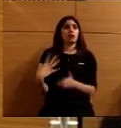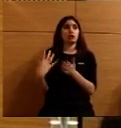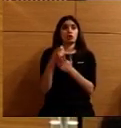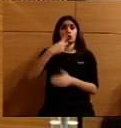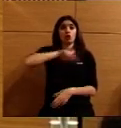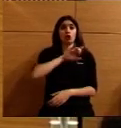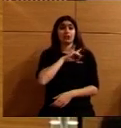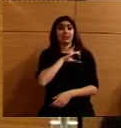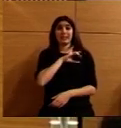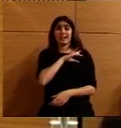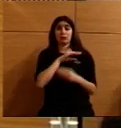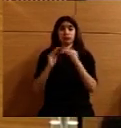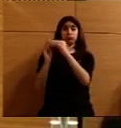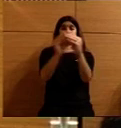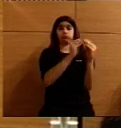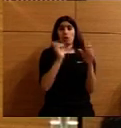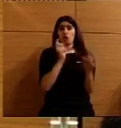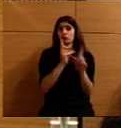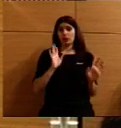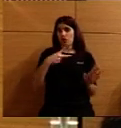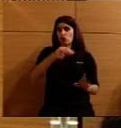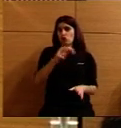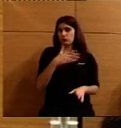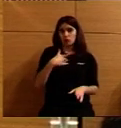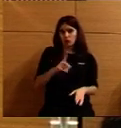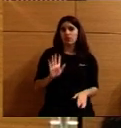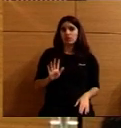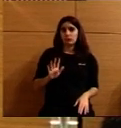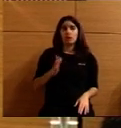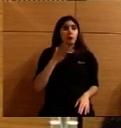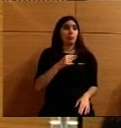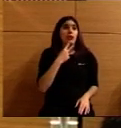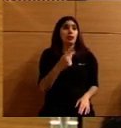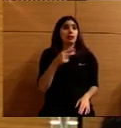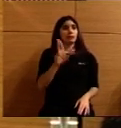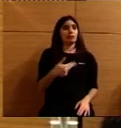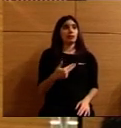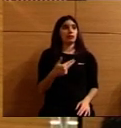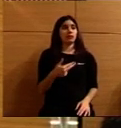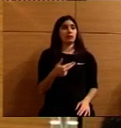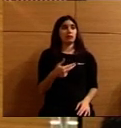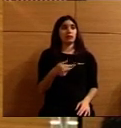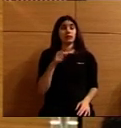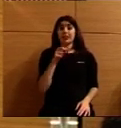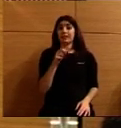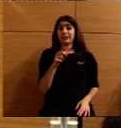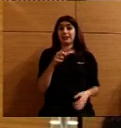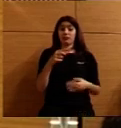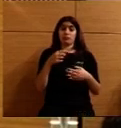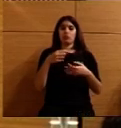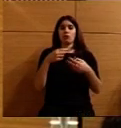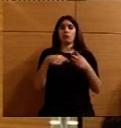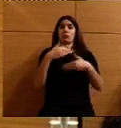els sindicats per unanimitat estan en contra. Li podria dir que interferís en els procediments